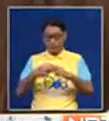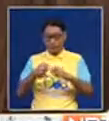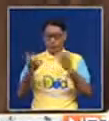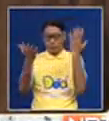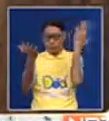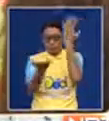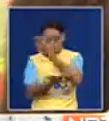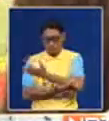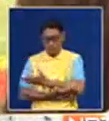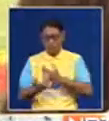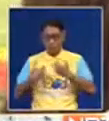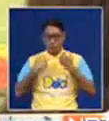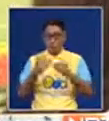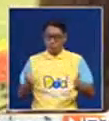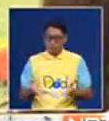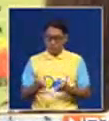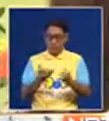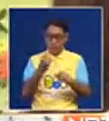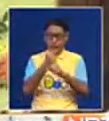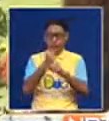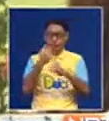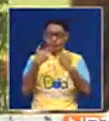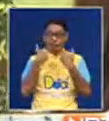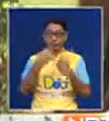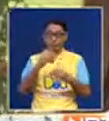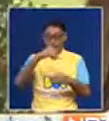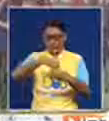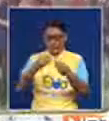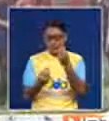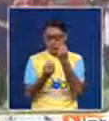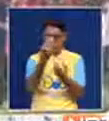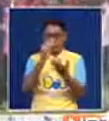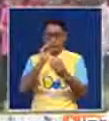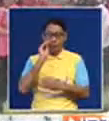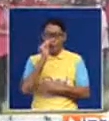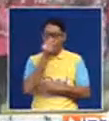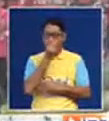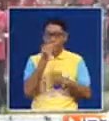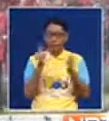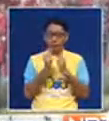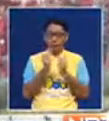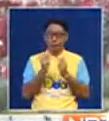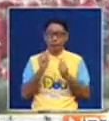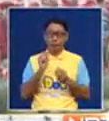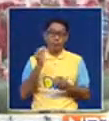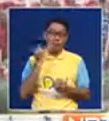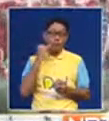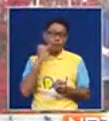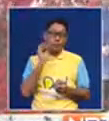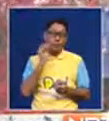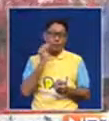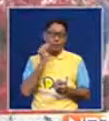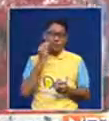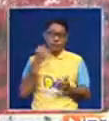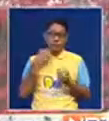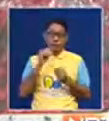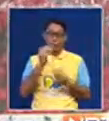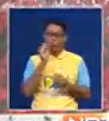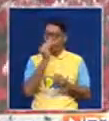และทำลายป่าสนับสนุนสร้างรายได้นะครับในการปลูกพืชและไม้ดอกเมืองหนาวเช่นสตรอเบอรี่ต้นคริสต์มาสลิลลี่และดอกทิว